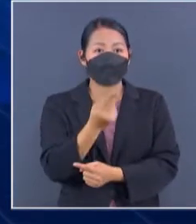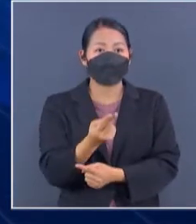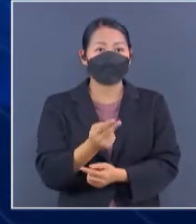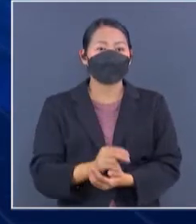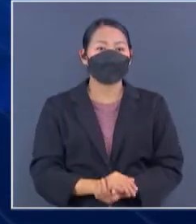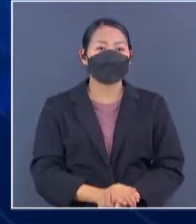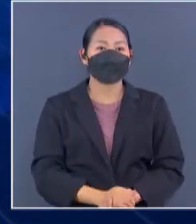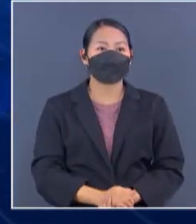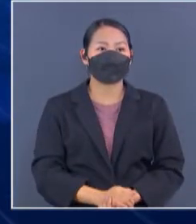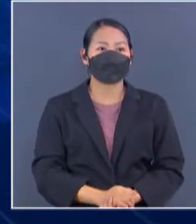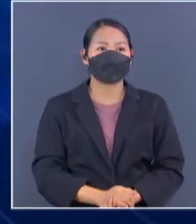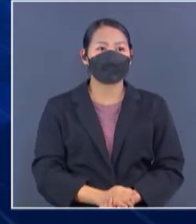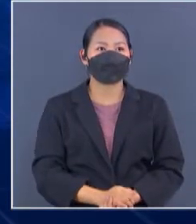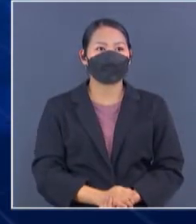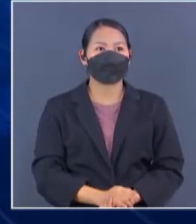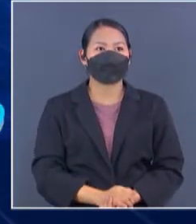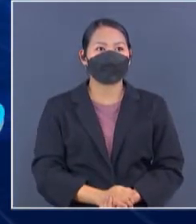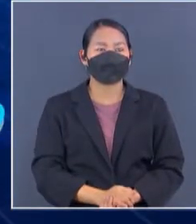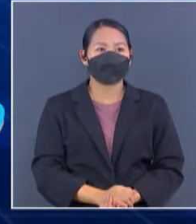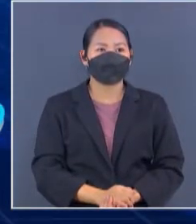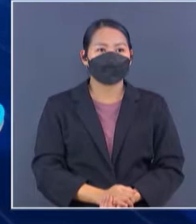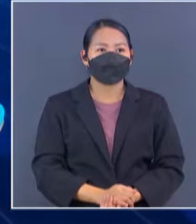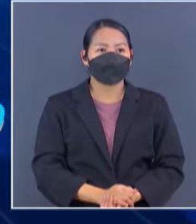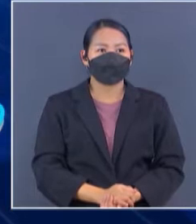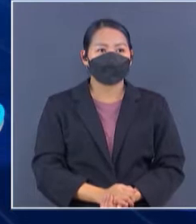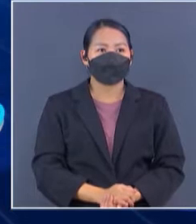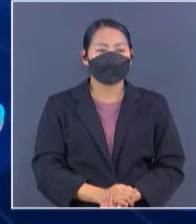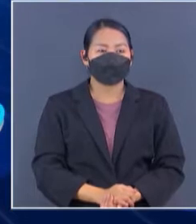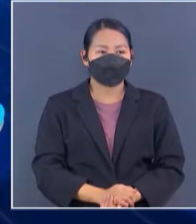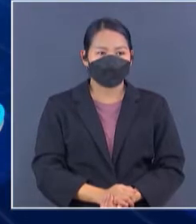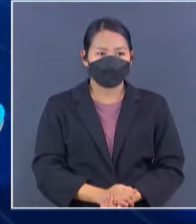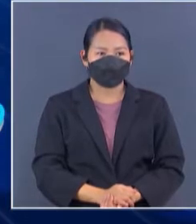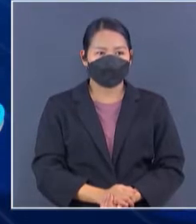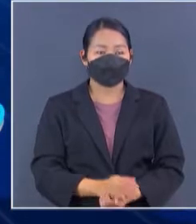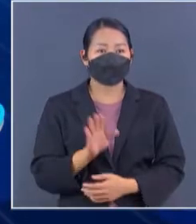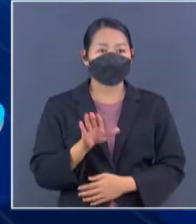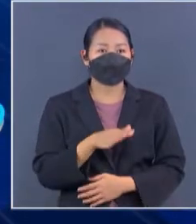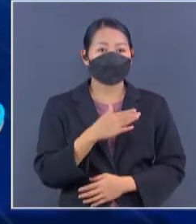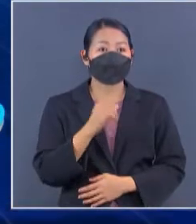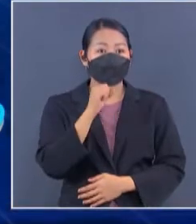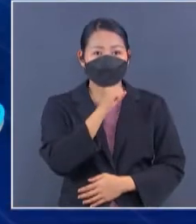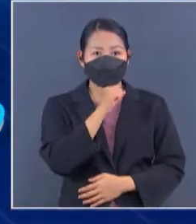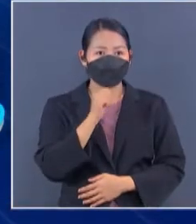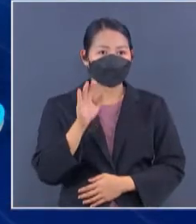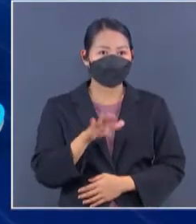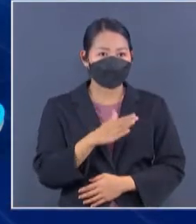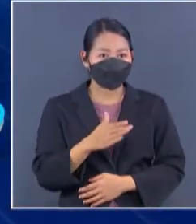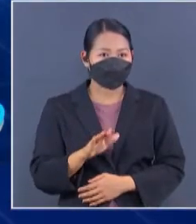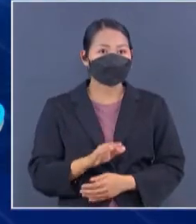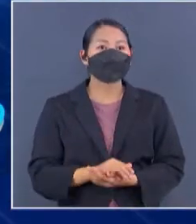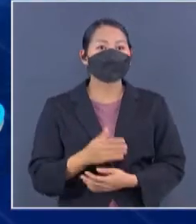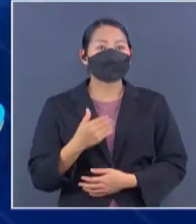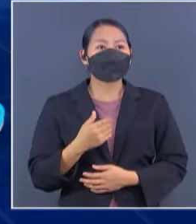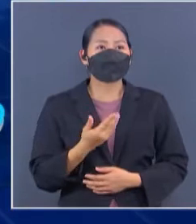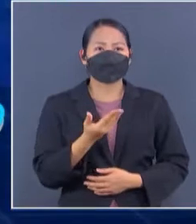ที่เธอกลั้นน้ำตาไว้ดูเหมือนเธอไม่ยอมให้ใคร คลิป